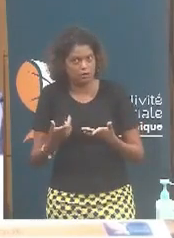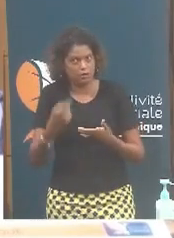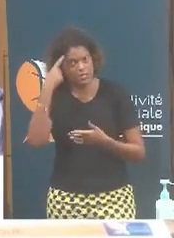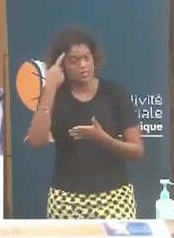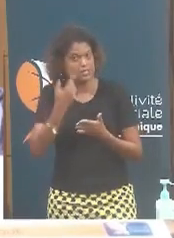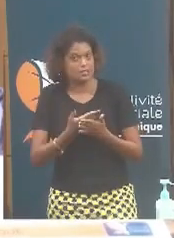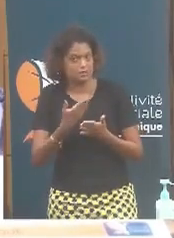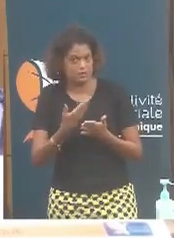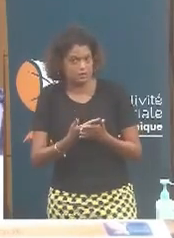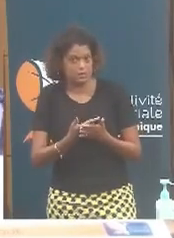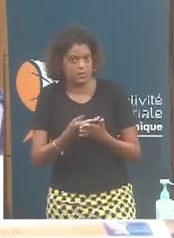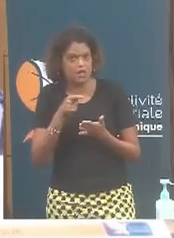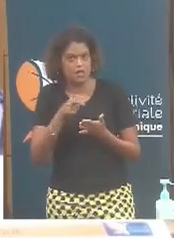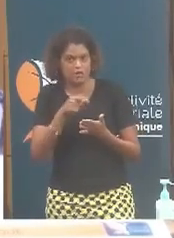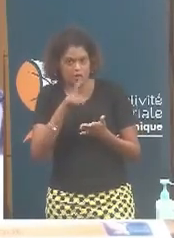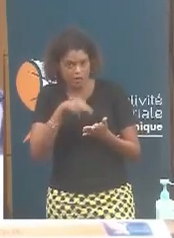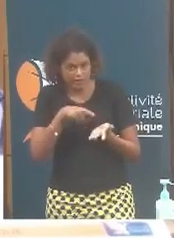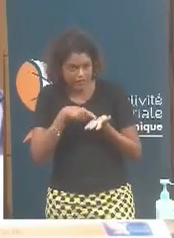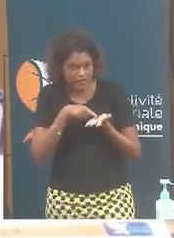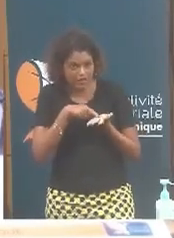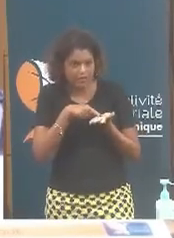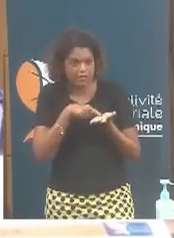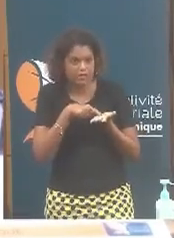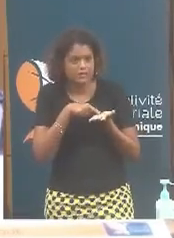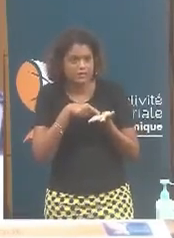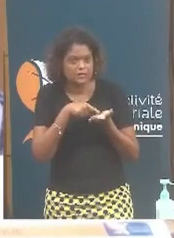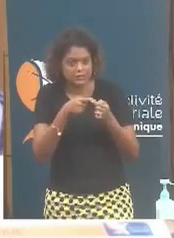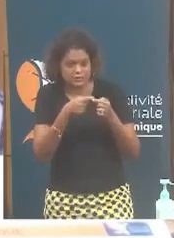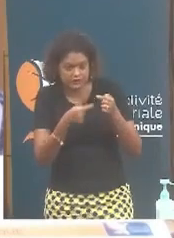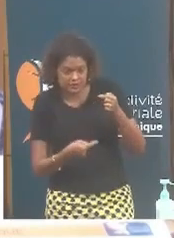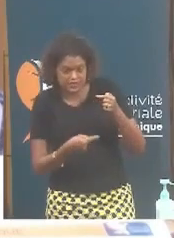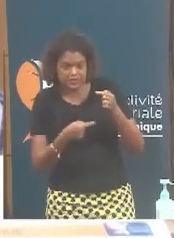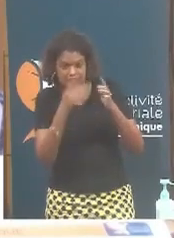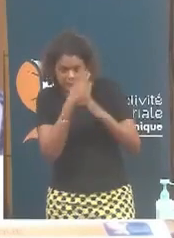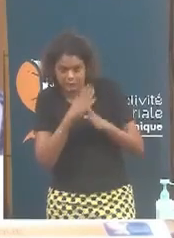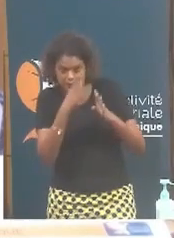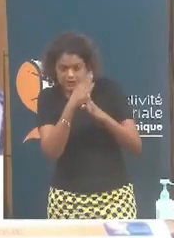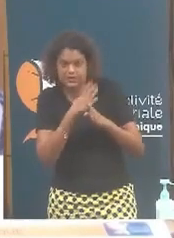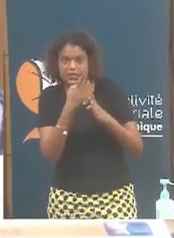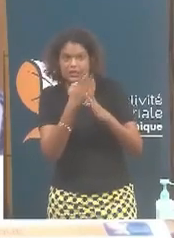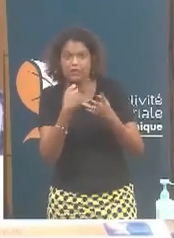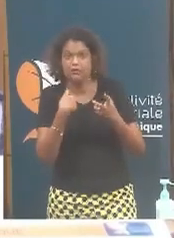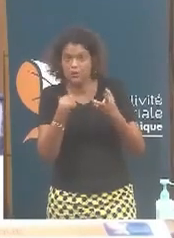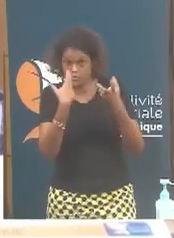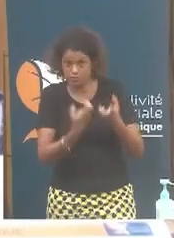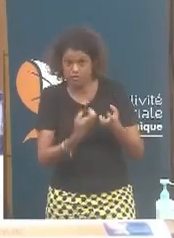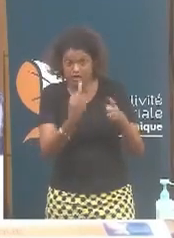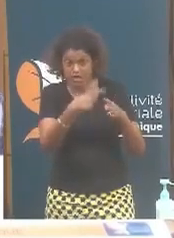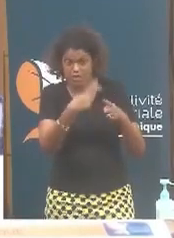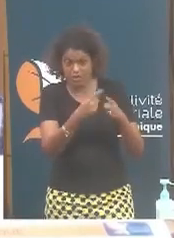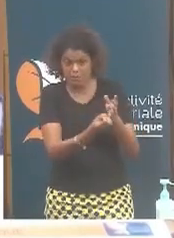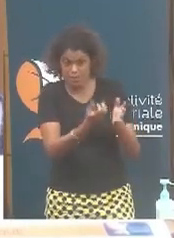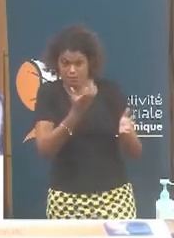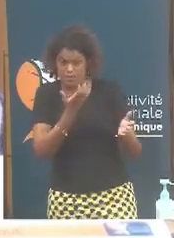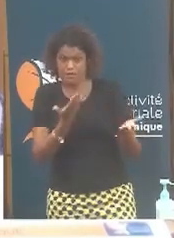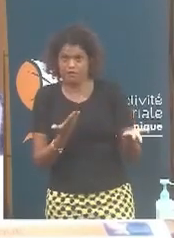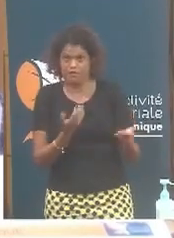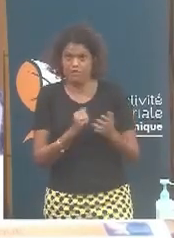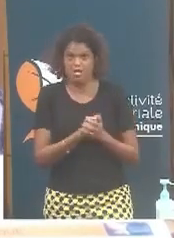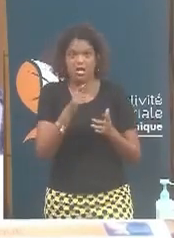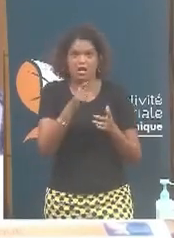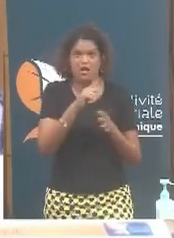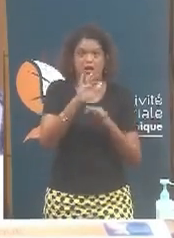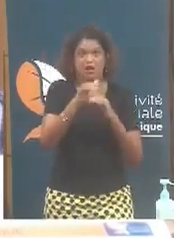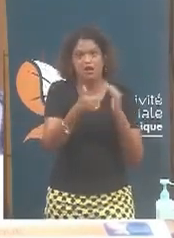début qui est masqué, je demande qu'on le démasque et qu'on nous produise des éléments. Maintenant, j'ai entendu parler d'électricité,